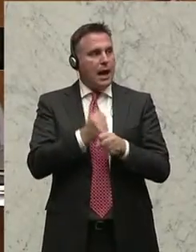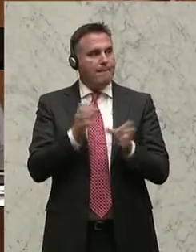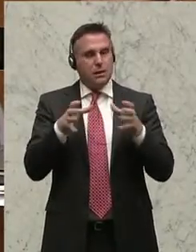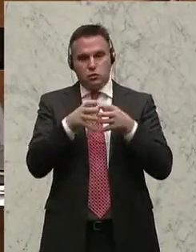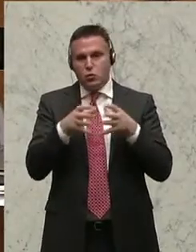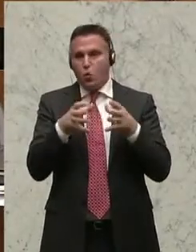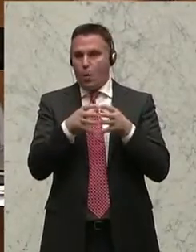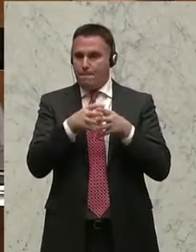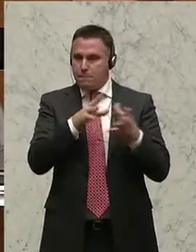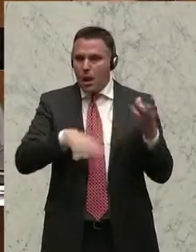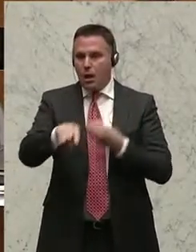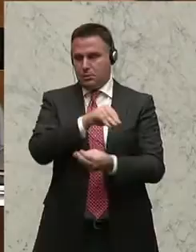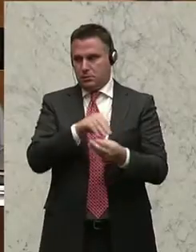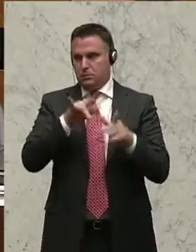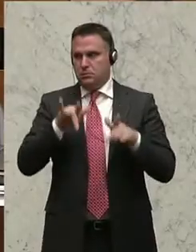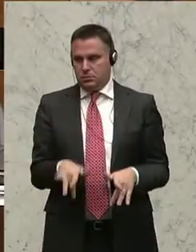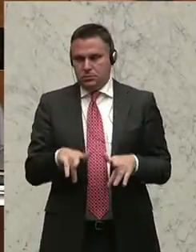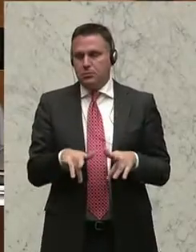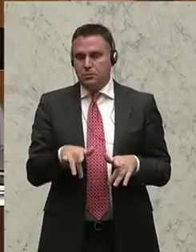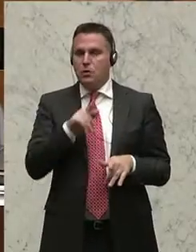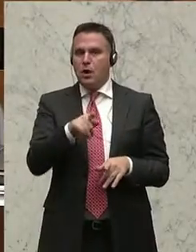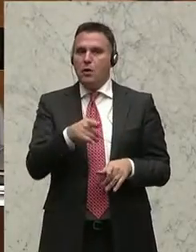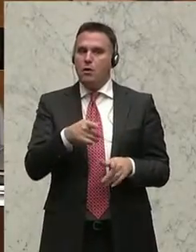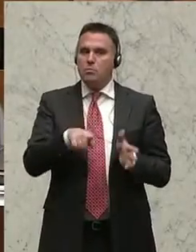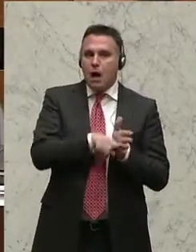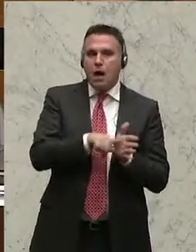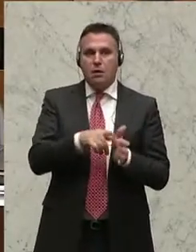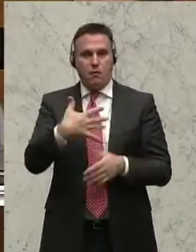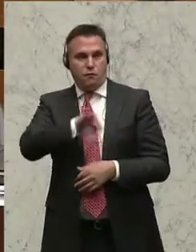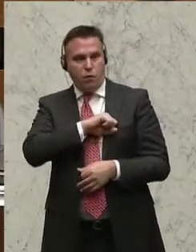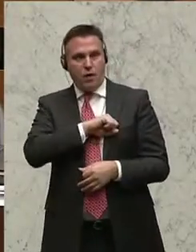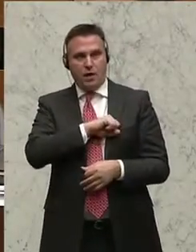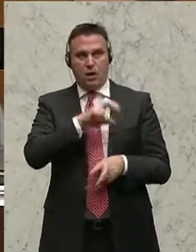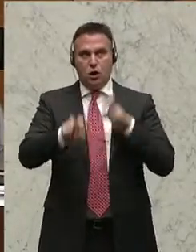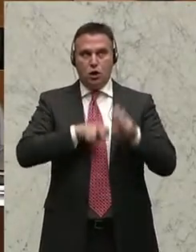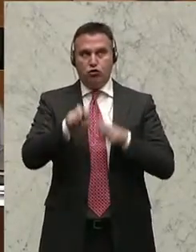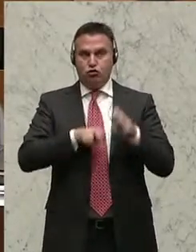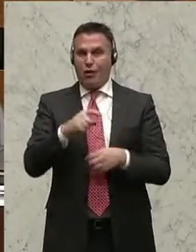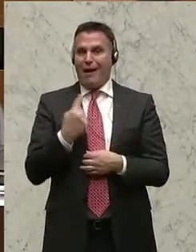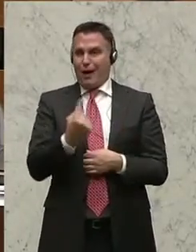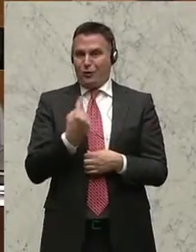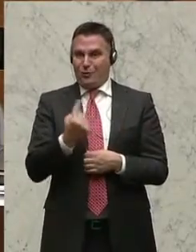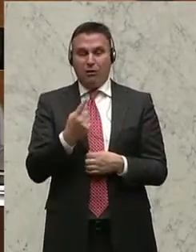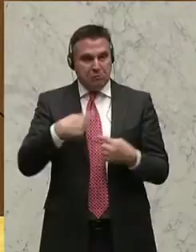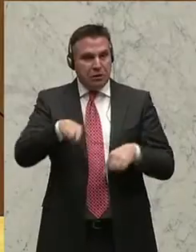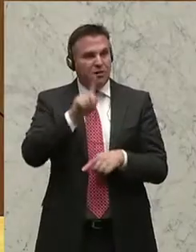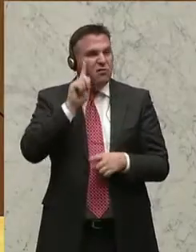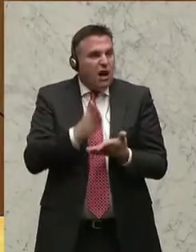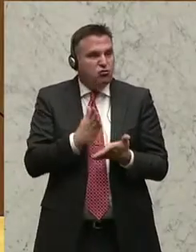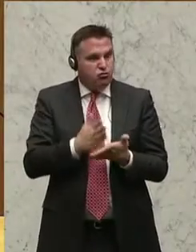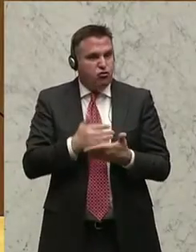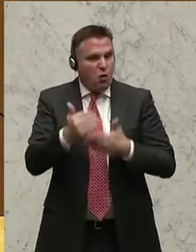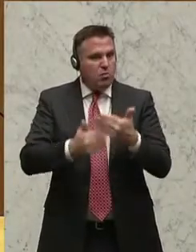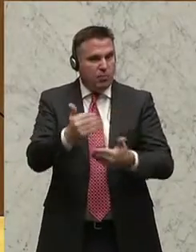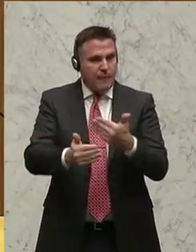sich jetzt damit beschäftigen soll, die Vor- und Nachteile einer Steuerautonomie zu bewerten, als ob wir das nicht alles schon längst wüssten.